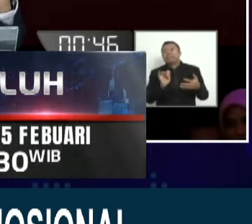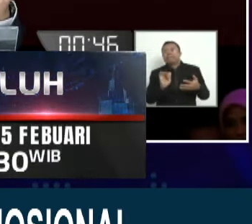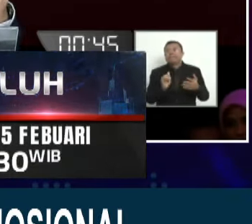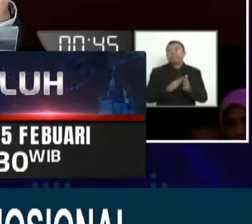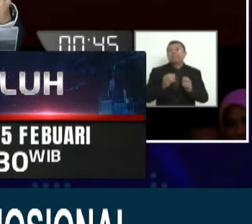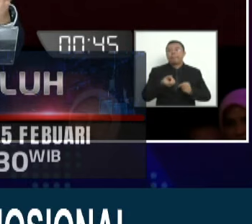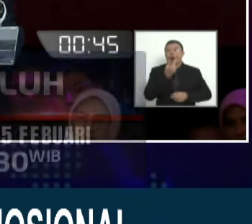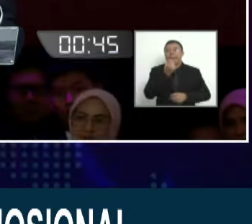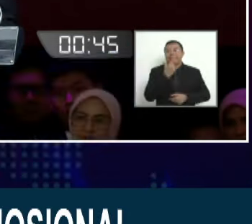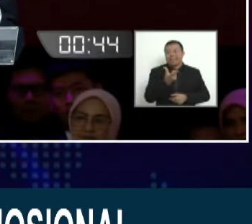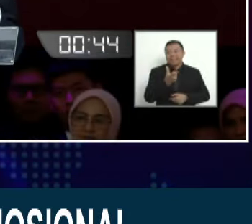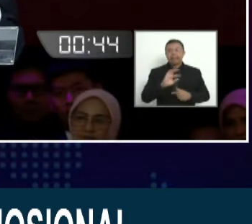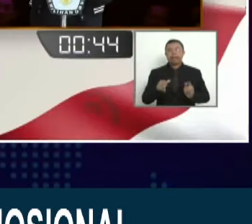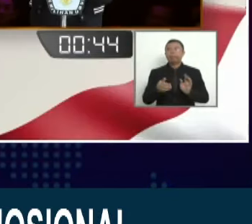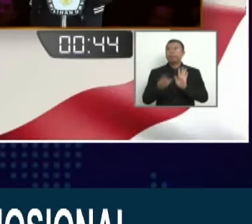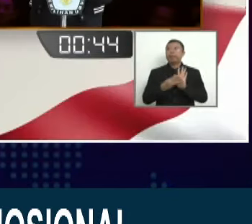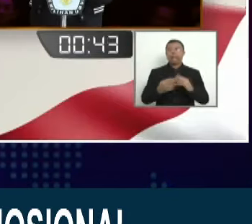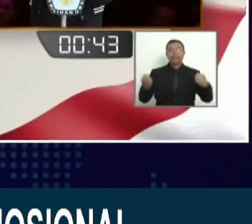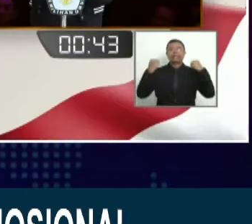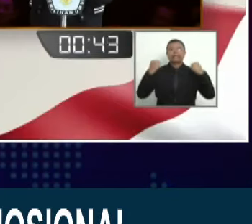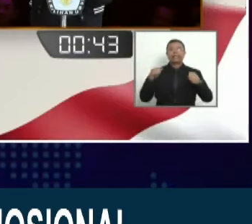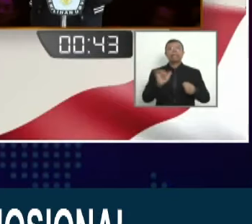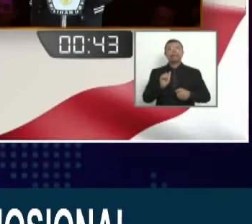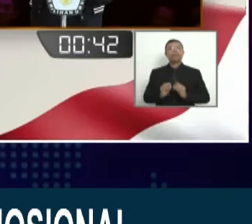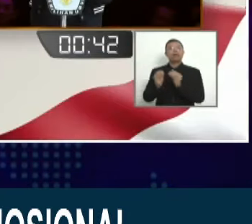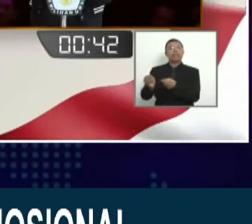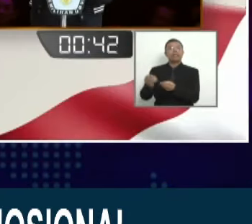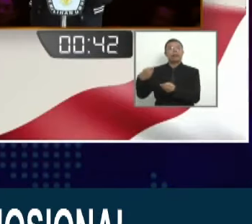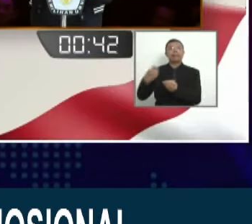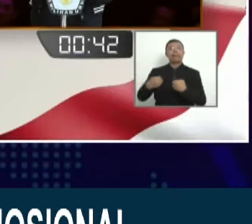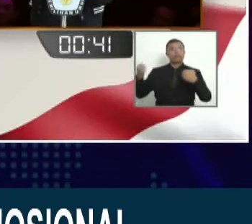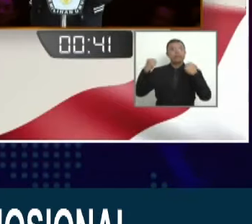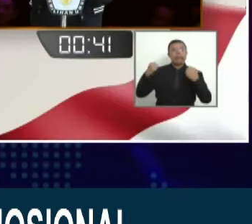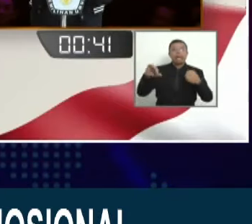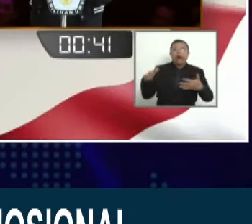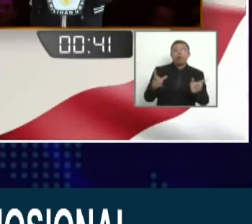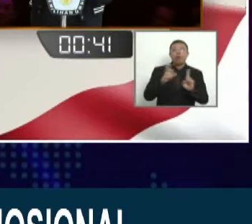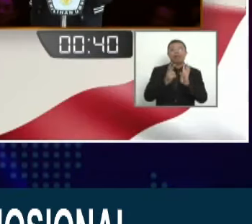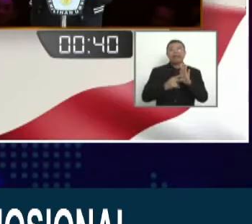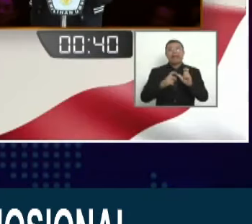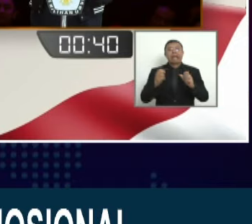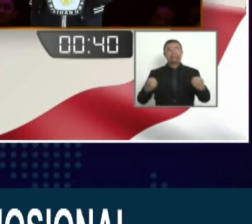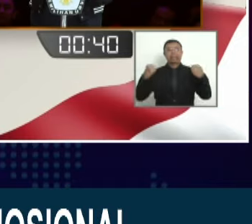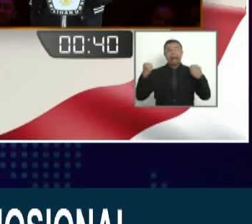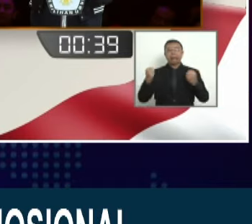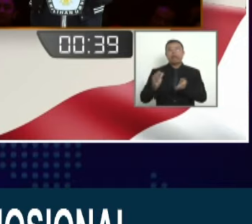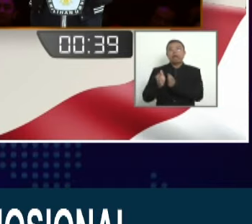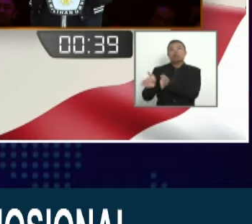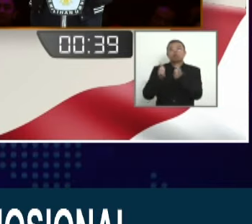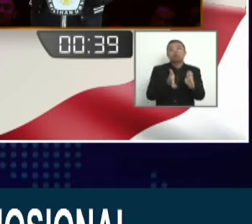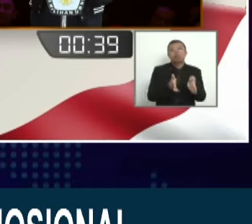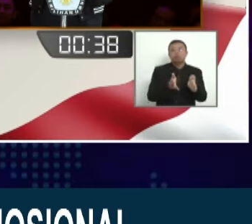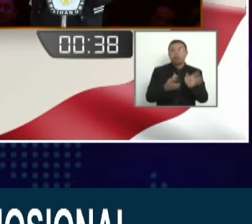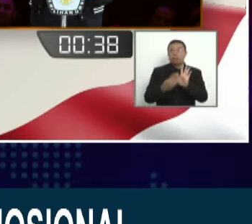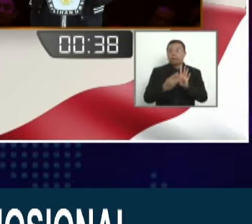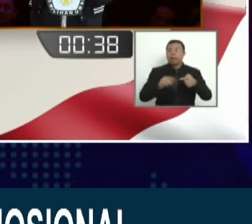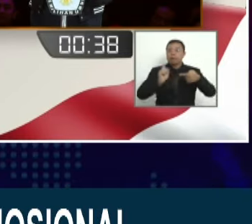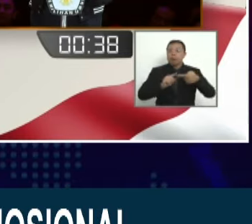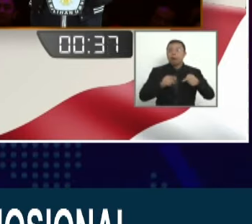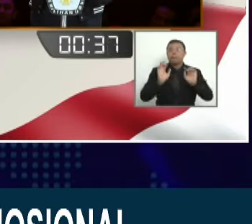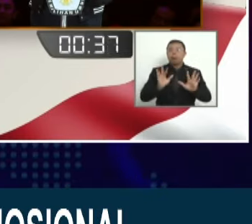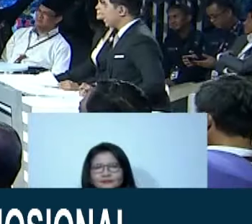tidak skenario tadi malam, okay, saya mengkhawatirkan nanti 02 atau Pak Prabowo itu kemudian bisa terpancing untuk emosional atau